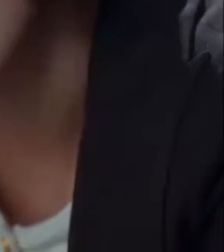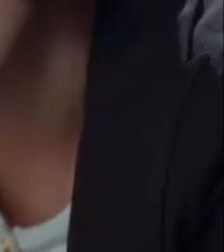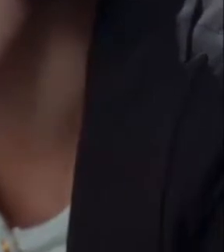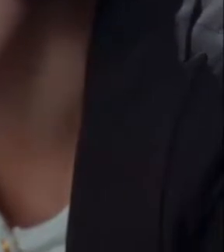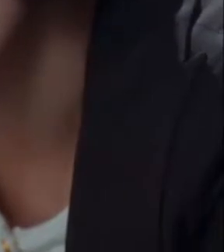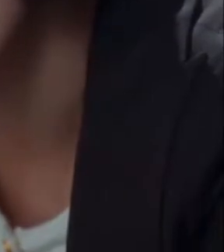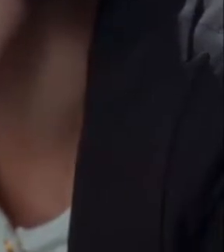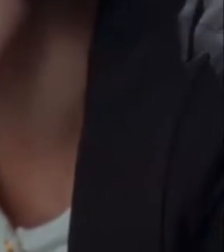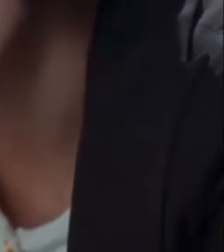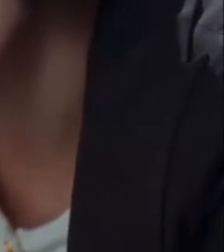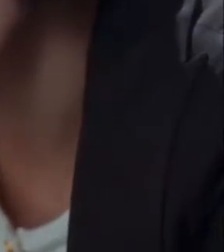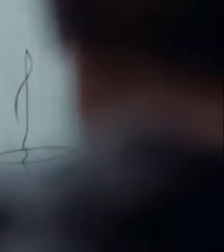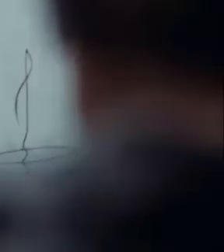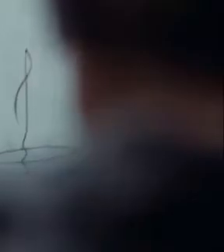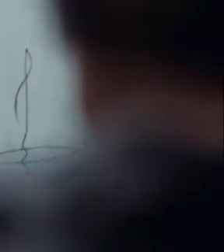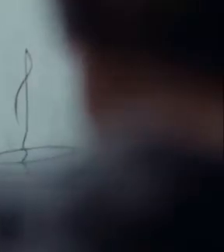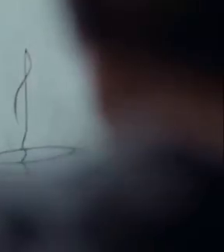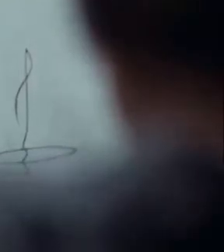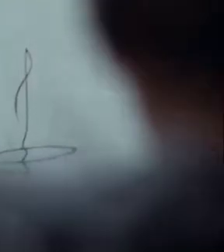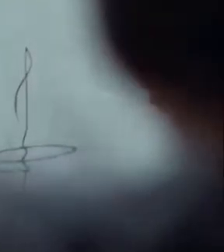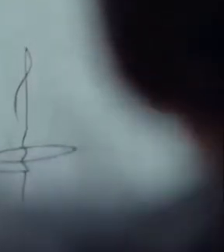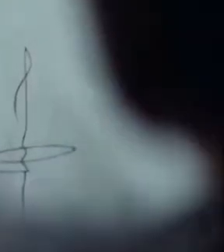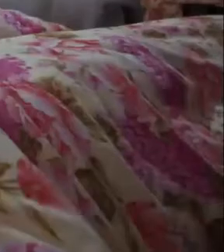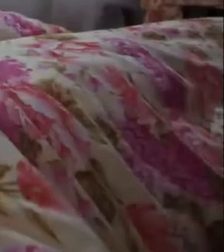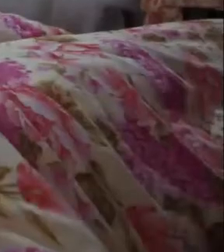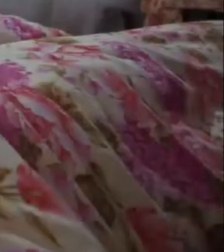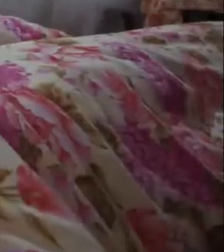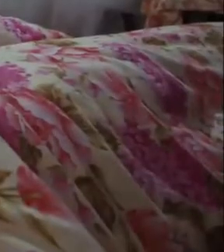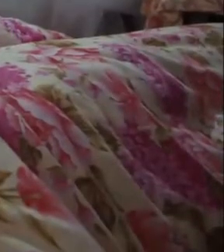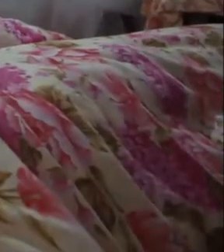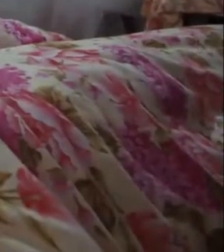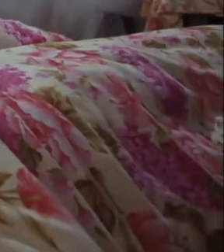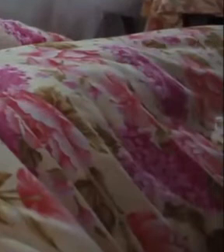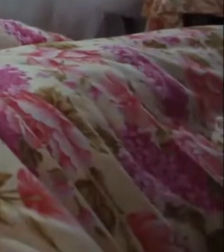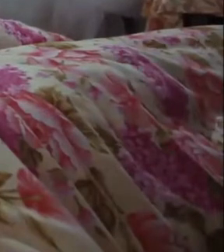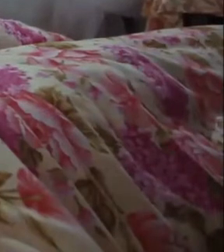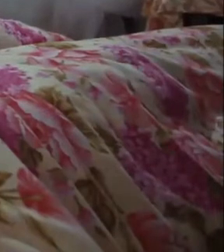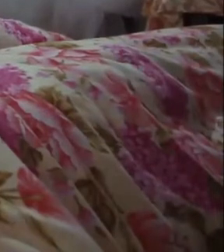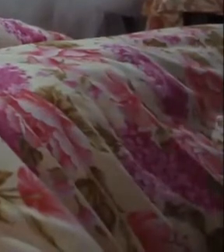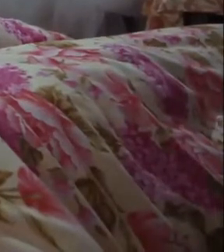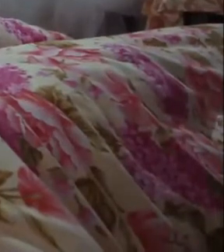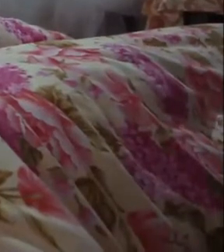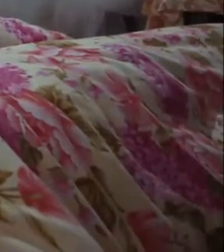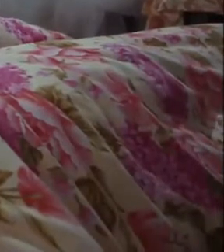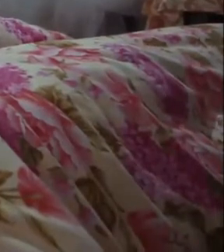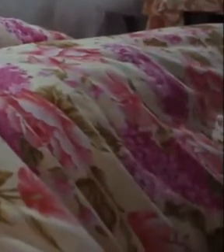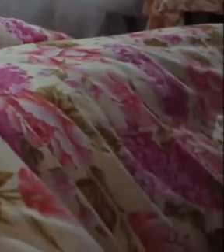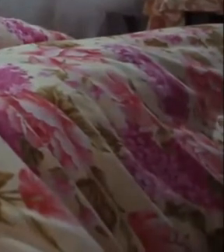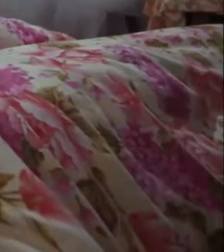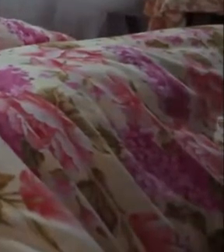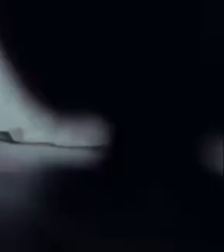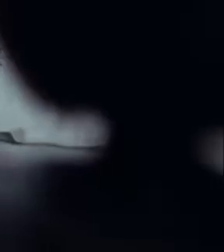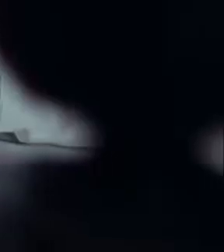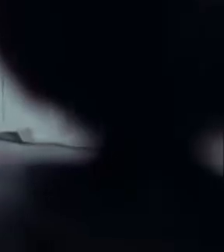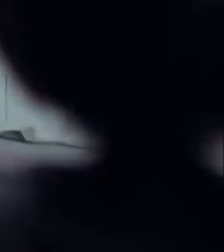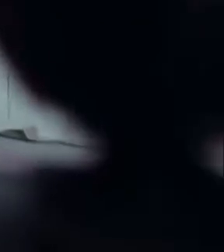ağlamaklı ifadesiyle elini Merve'nin saçlarından çekip bileğini tuttu. Kederle bakarak elini okşadı. Ardından nemli gözlerle